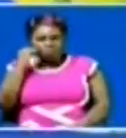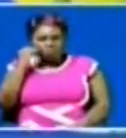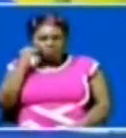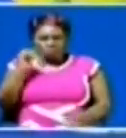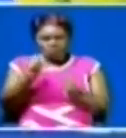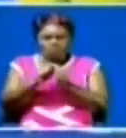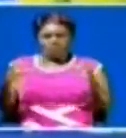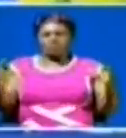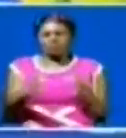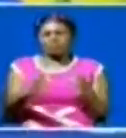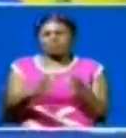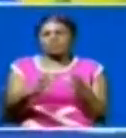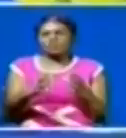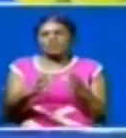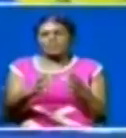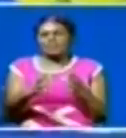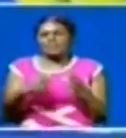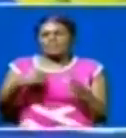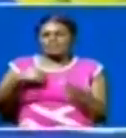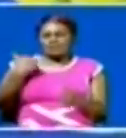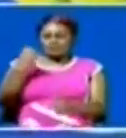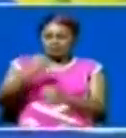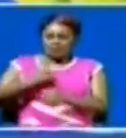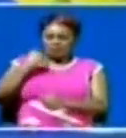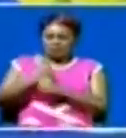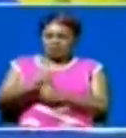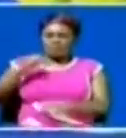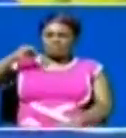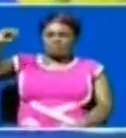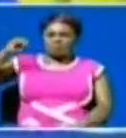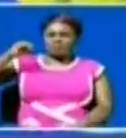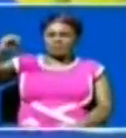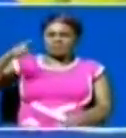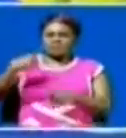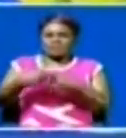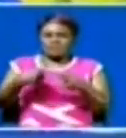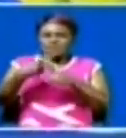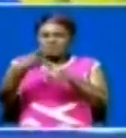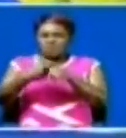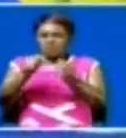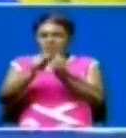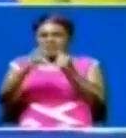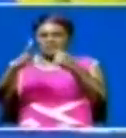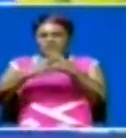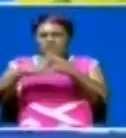jamii. Na nilifanya kazi ya siasa kwa muda mwingi sana tangu